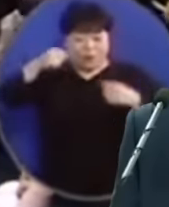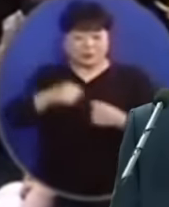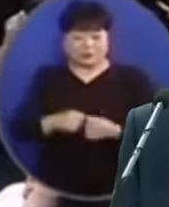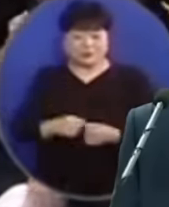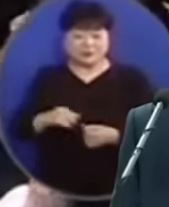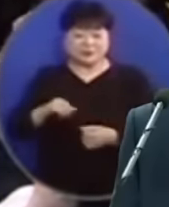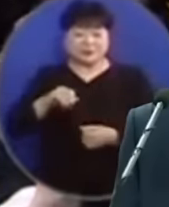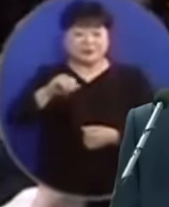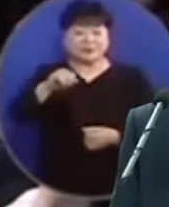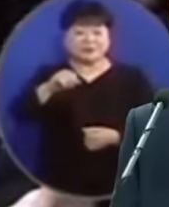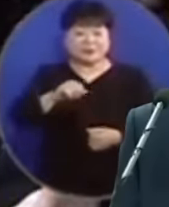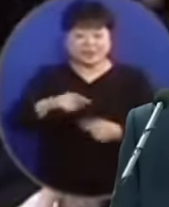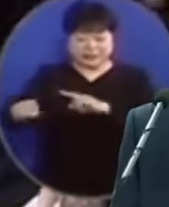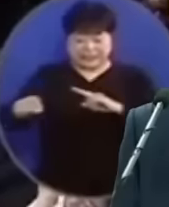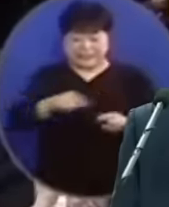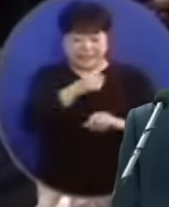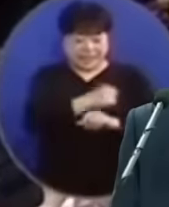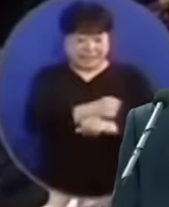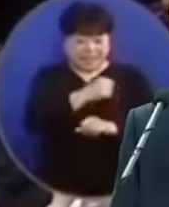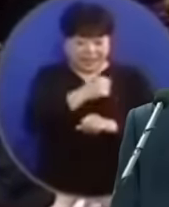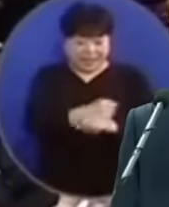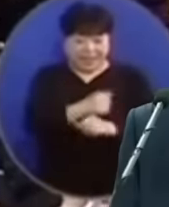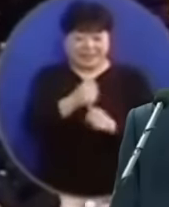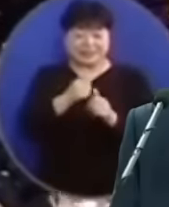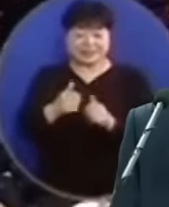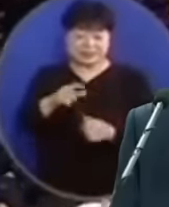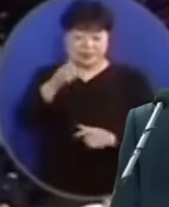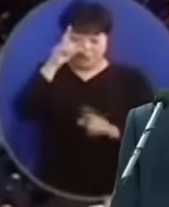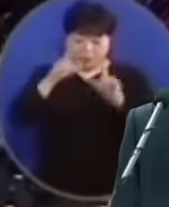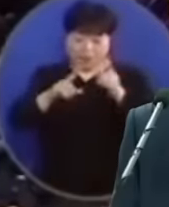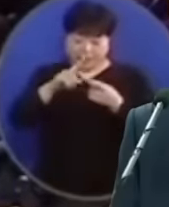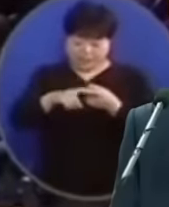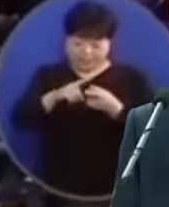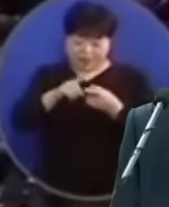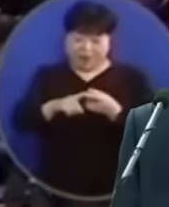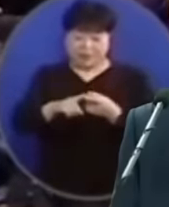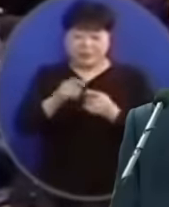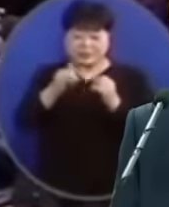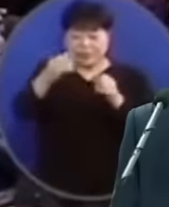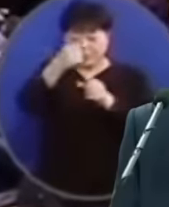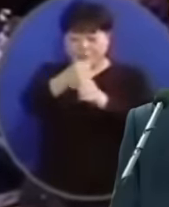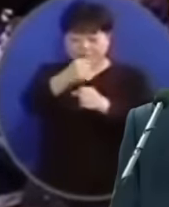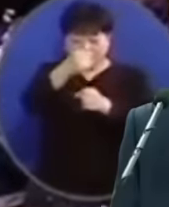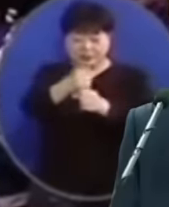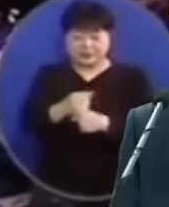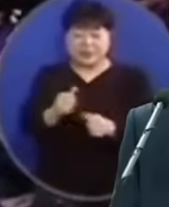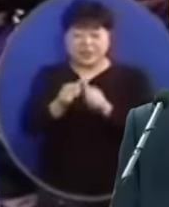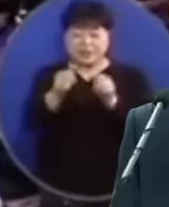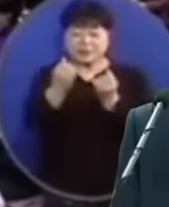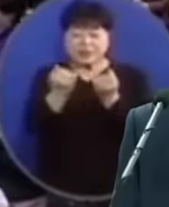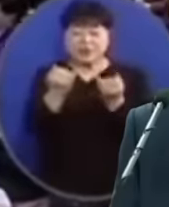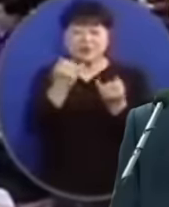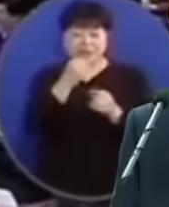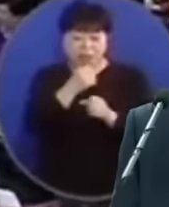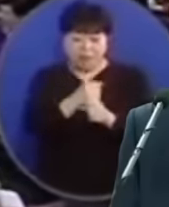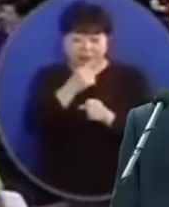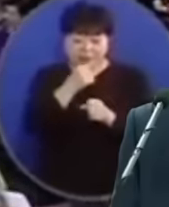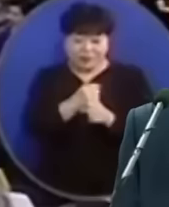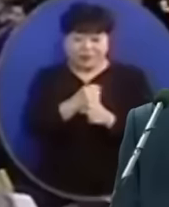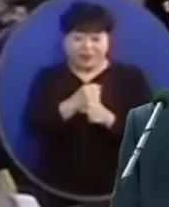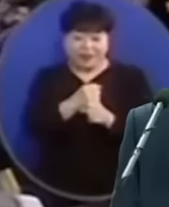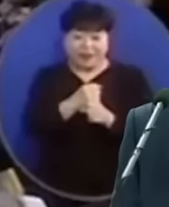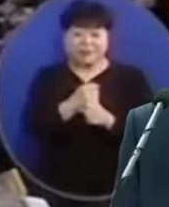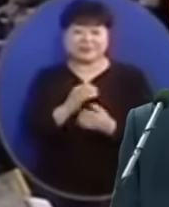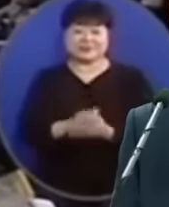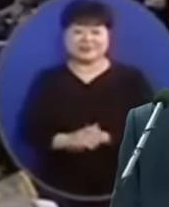땅에 기는 모든 것을 다스리게 하지 하시고 하나님이 자기 형상 곧 하나님의 형상대로 사람을 창조하시되 남자와 여자를 창조하셨다고